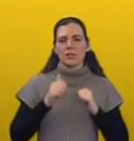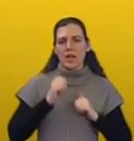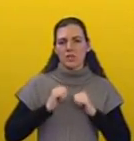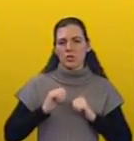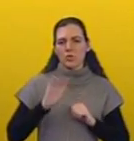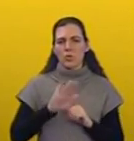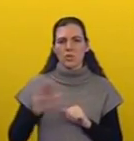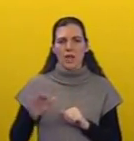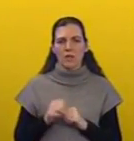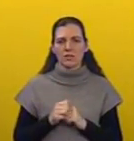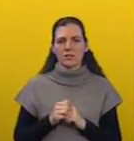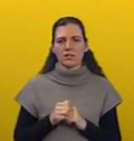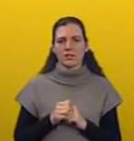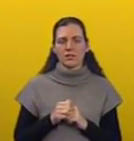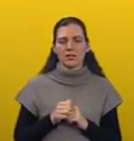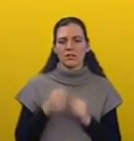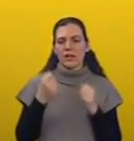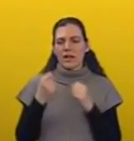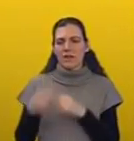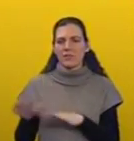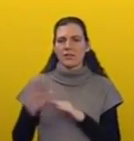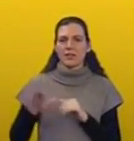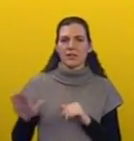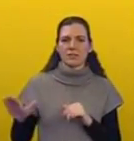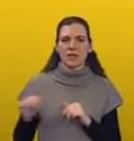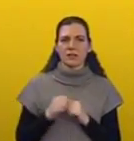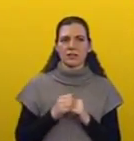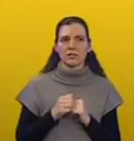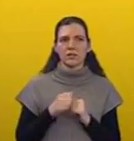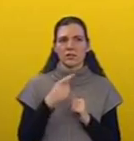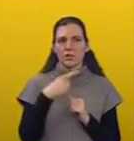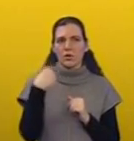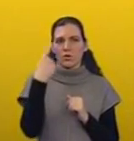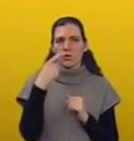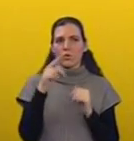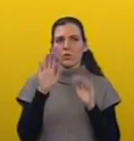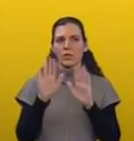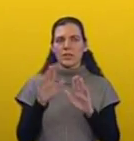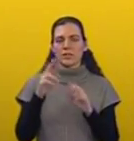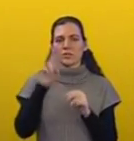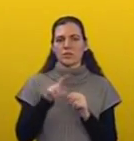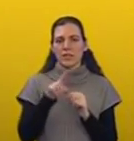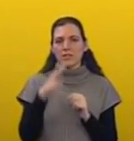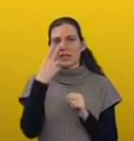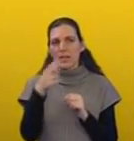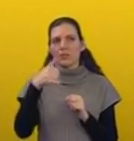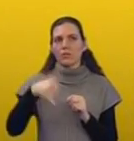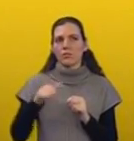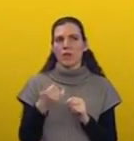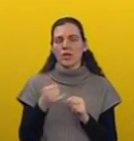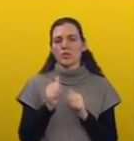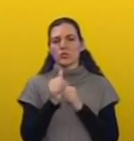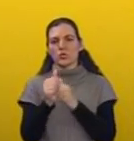elől menekülnek, de sokan közülük csak halált lelnek. A sok Poncius Pilátus pedig csak mossa a